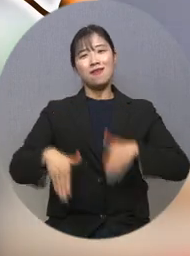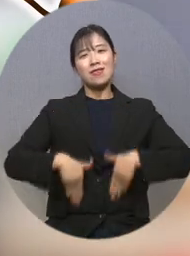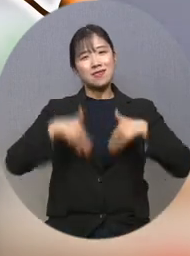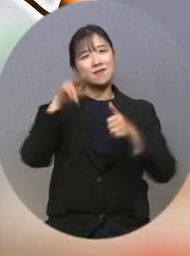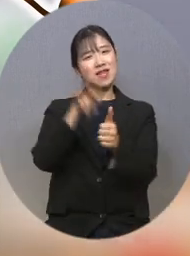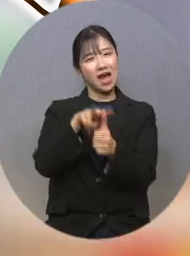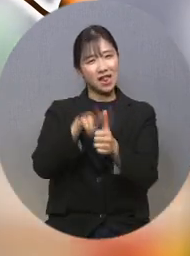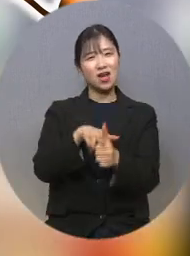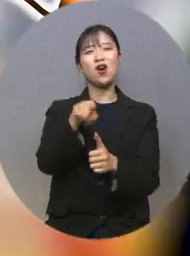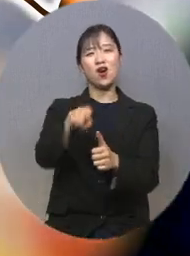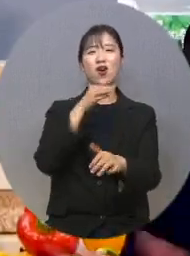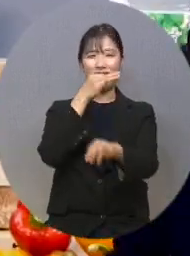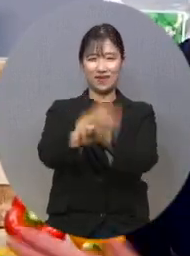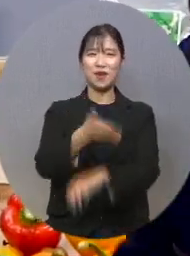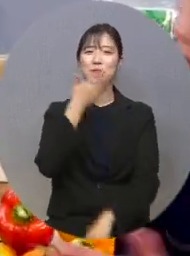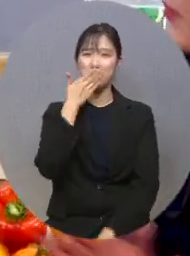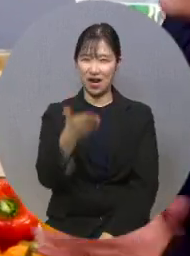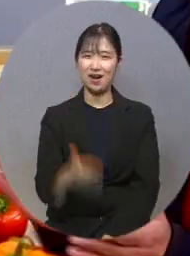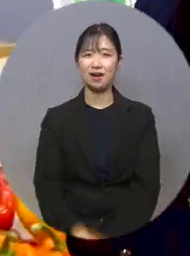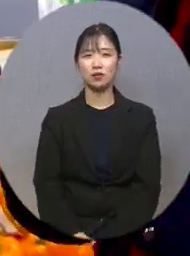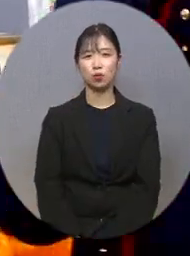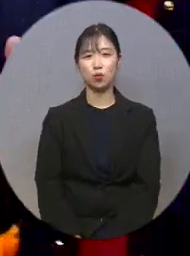꼭 구매해 주시면 됩니다. 와!